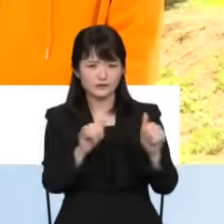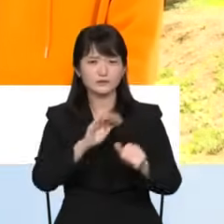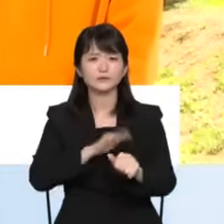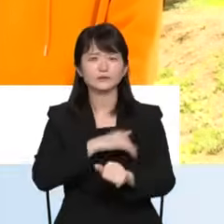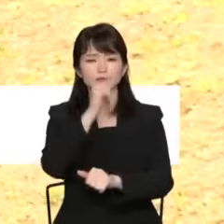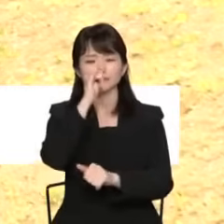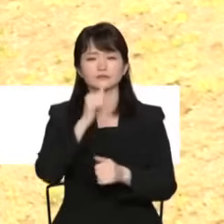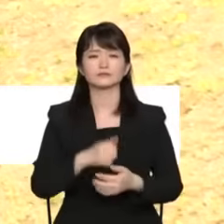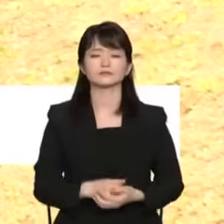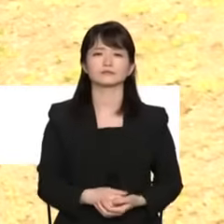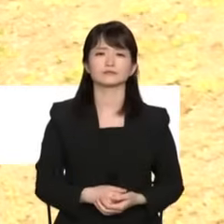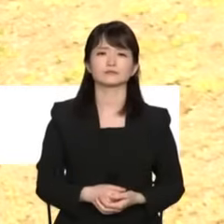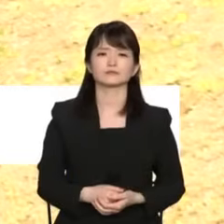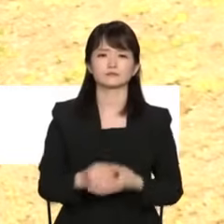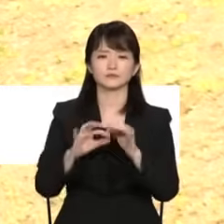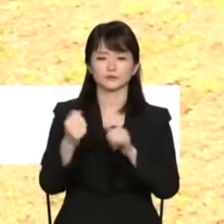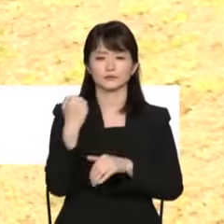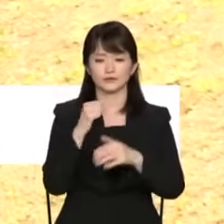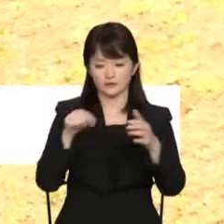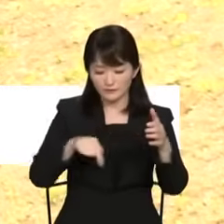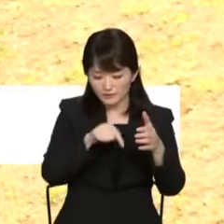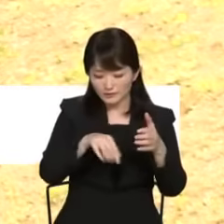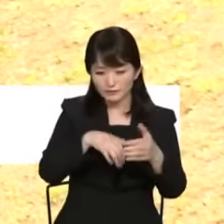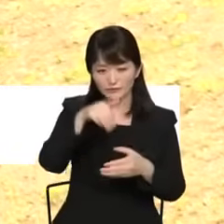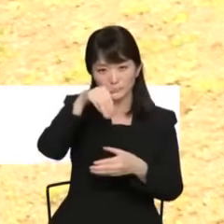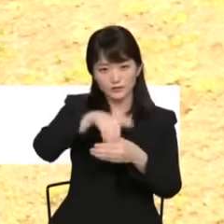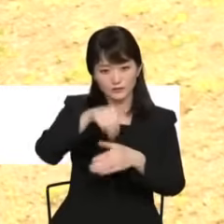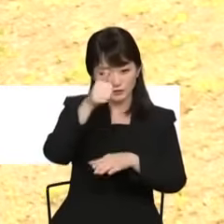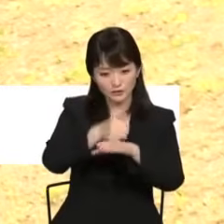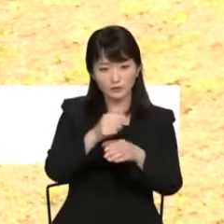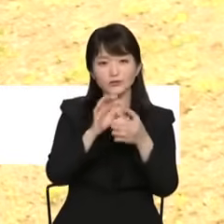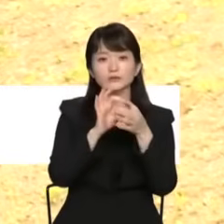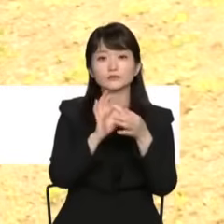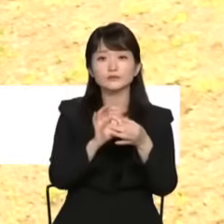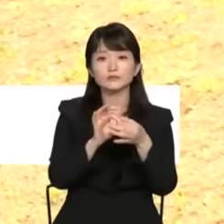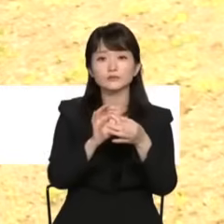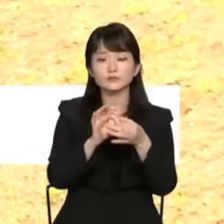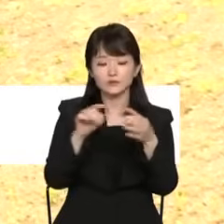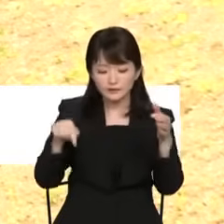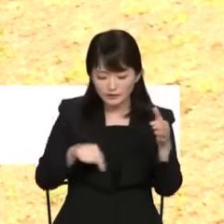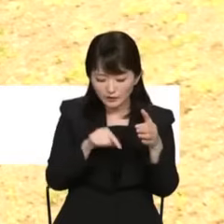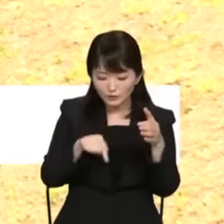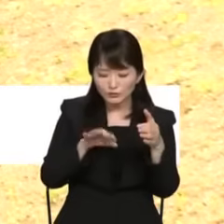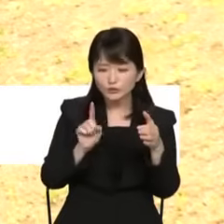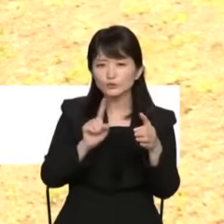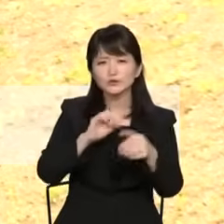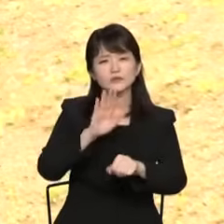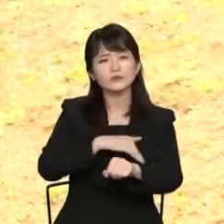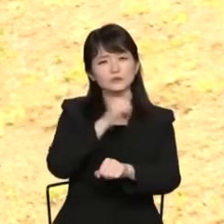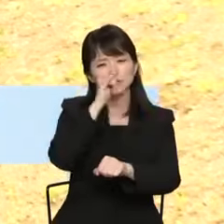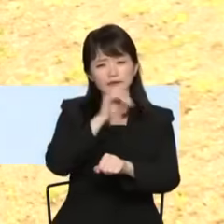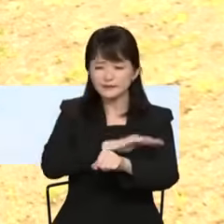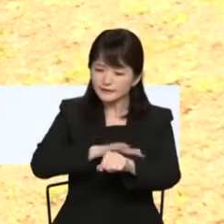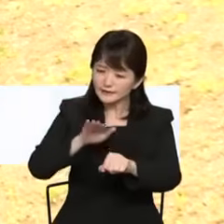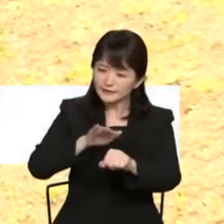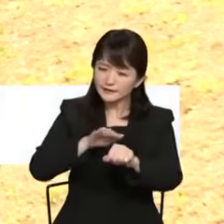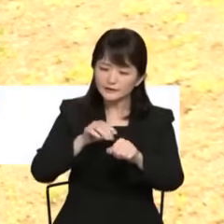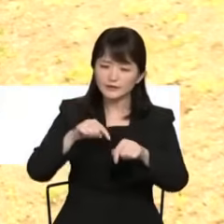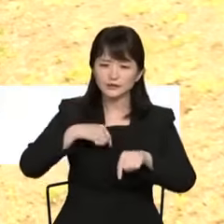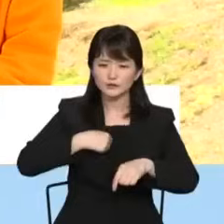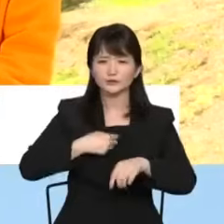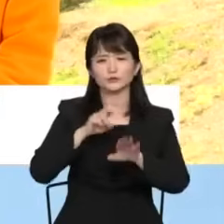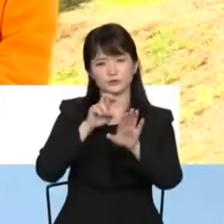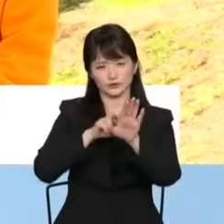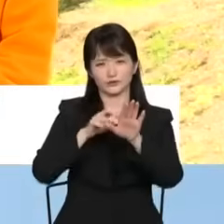저는 국민의힘 내에서도 이번 선거 결과 바탕으로 해가지고 내부적으로 무엇이 잘못되는지 잘 되었는지 진단해봤으면